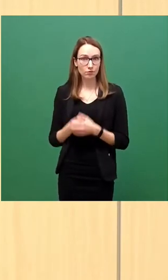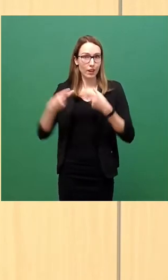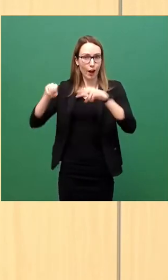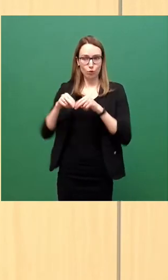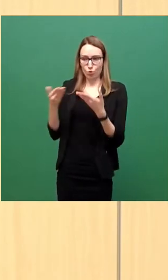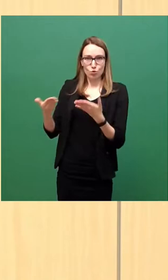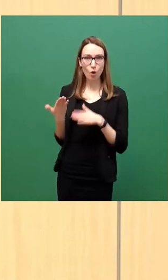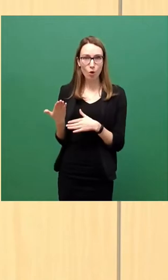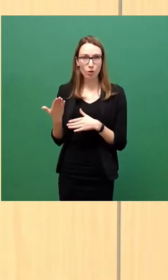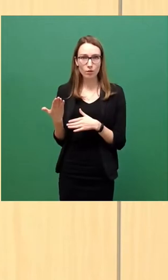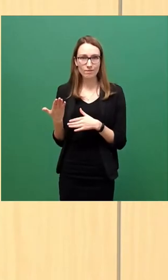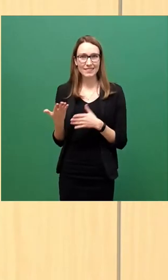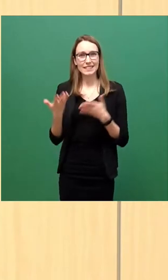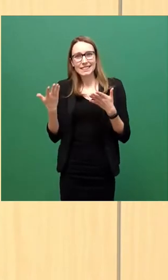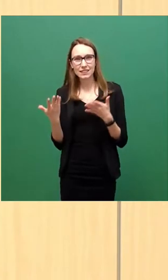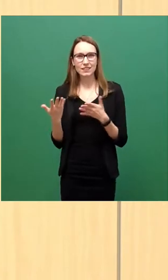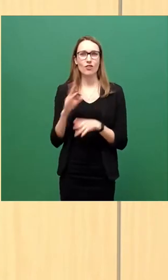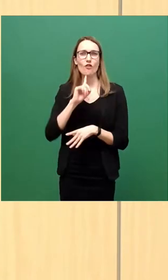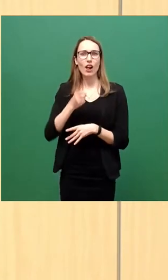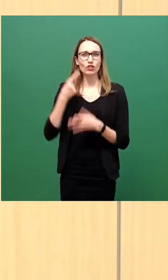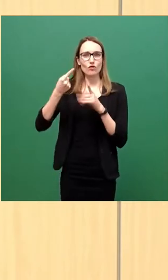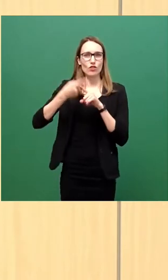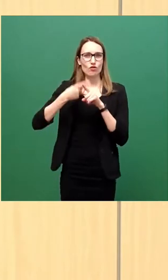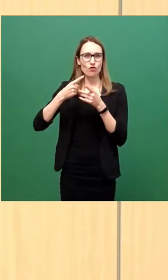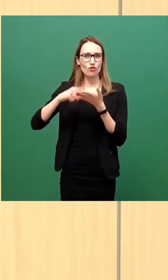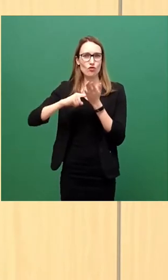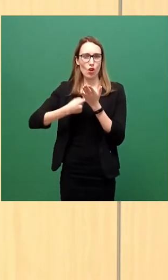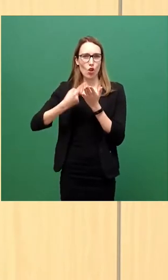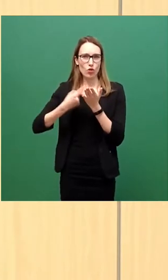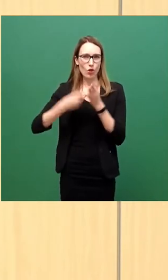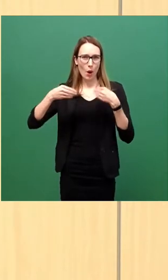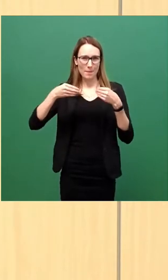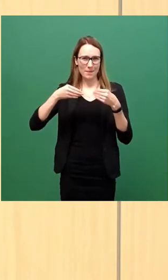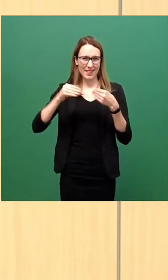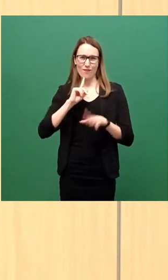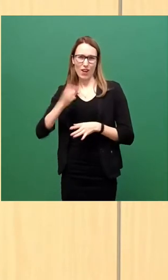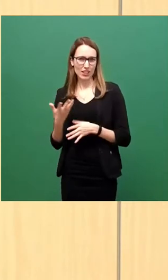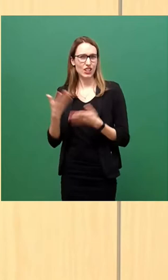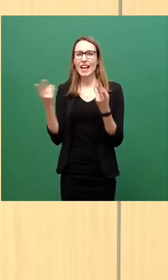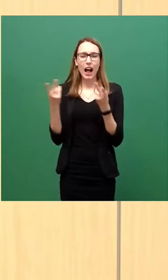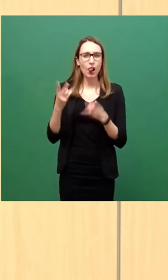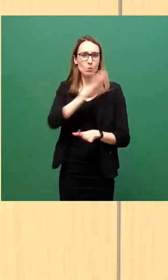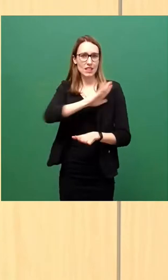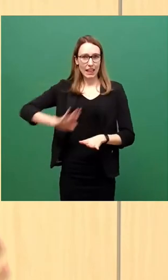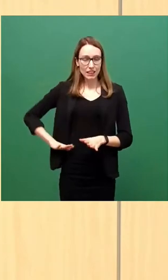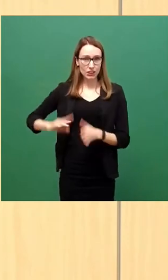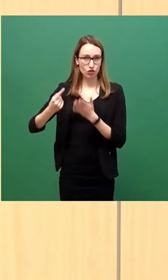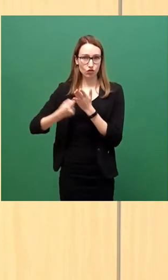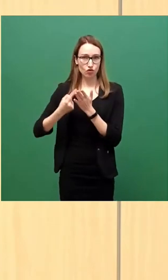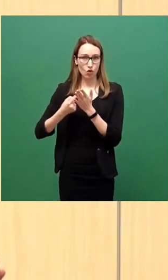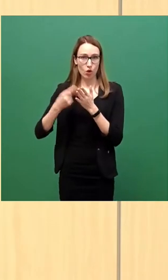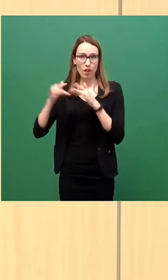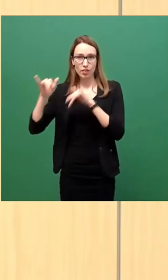ein vollkommen falscher Umgang mit Steuermitteln. Egal, ob das jetzt nun sächsische Steuermittel sind, ob die Steuermittel aus